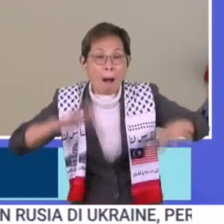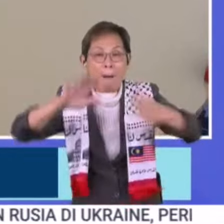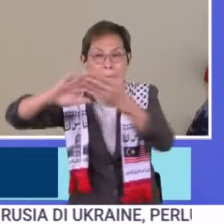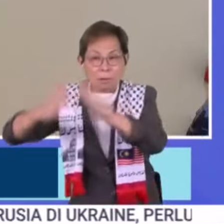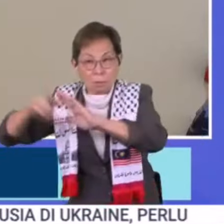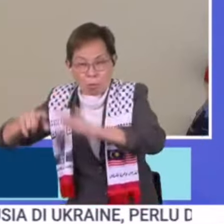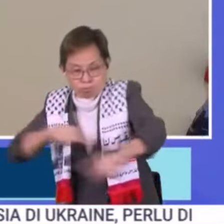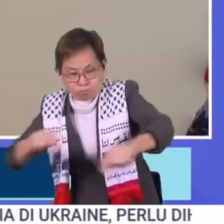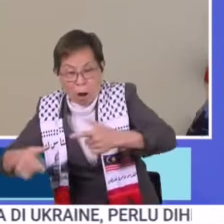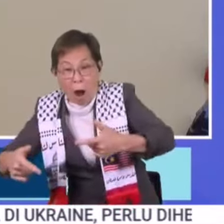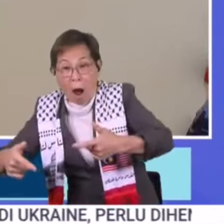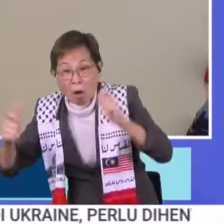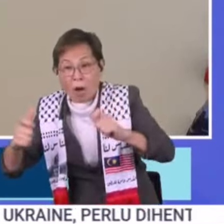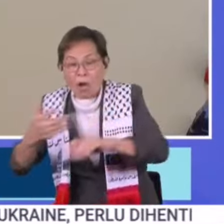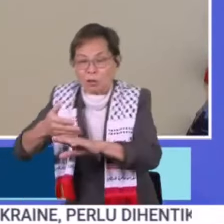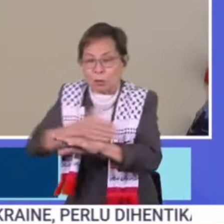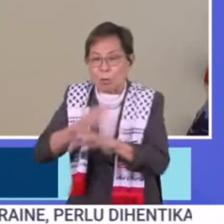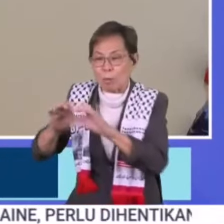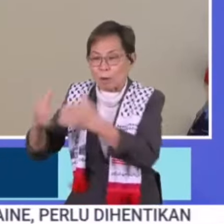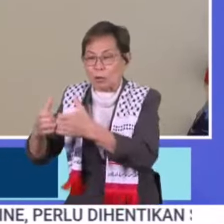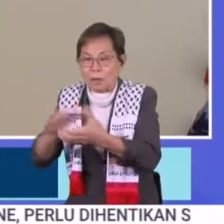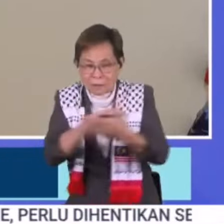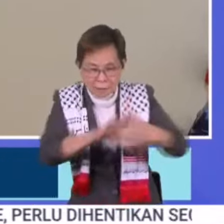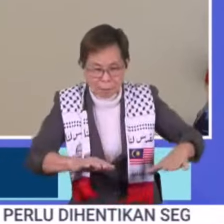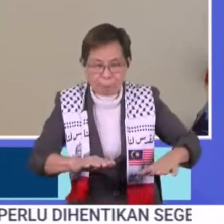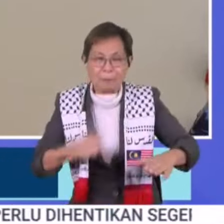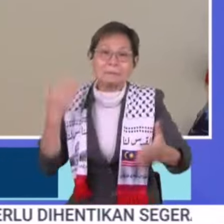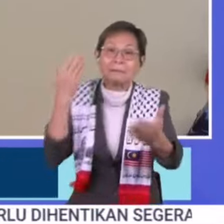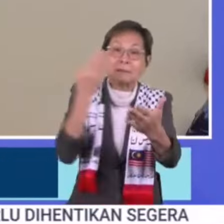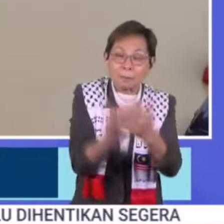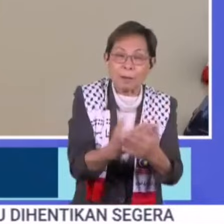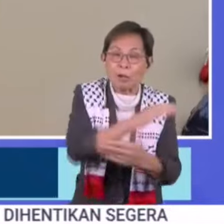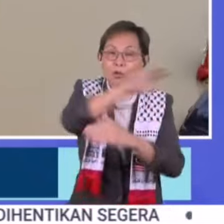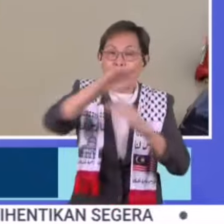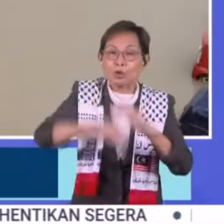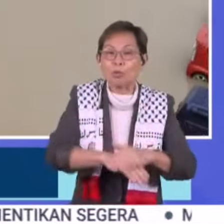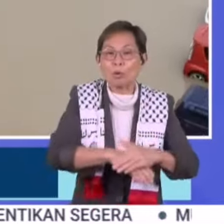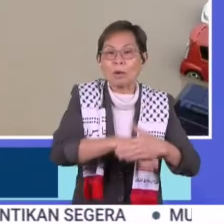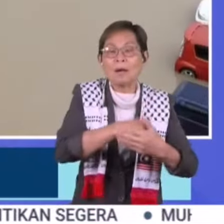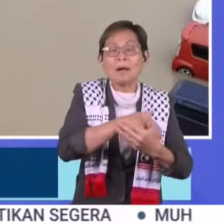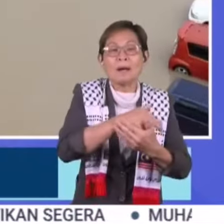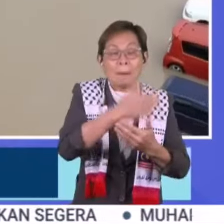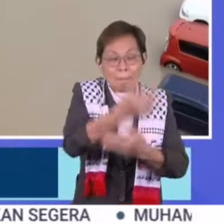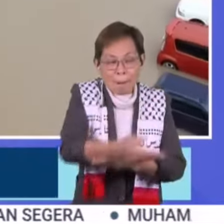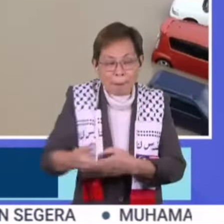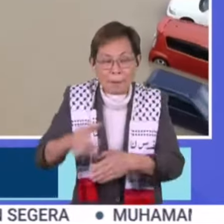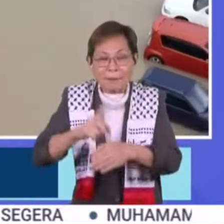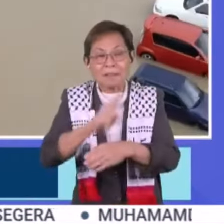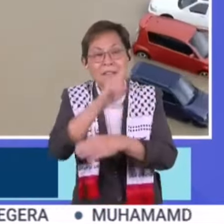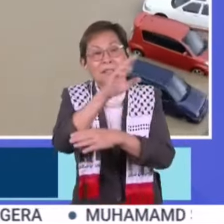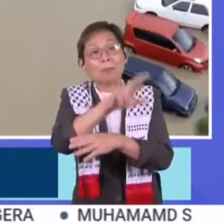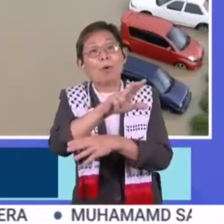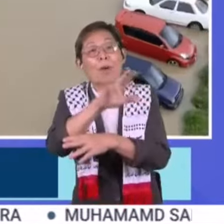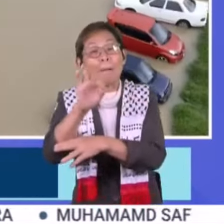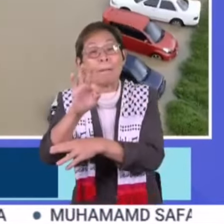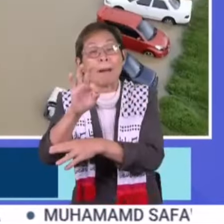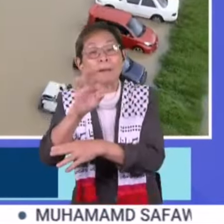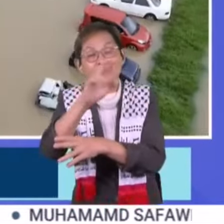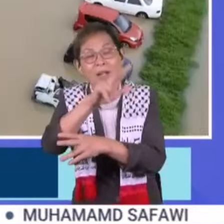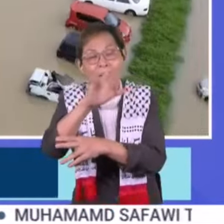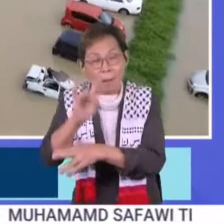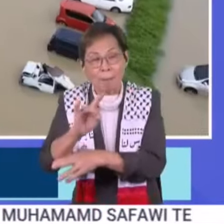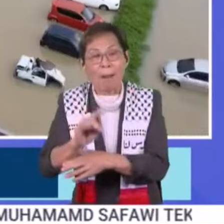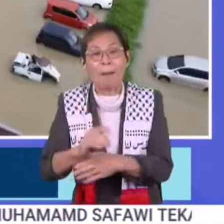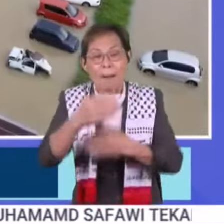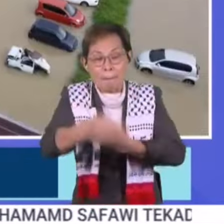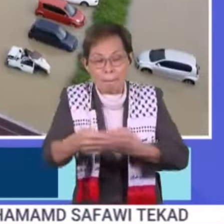awal sebelum pasukan penyelamat tiba di lokasi terjejas. Kesemua aset di 38 balai serta 1,209 anggota bomba